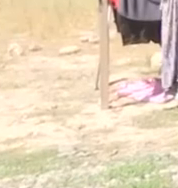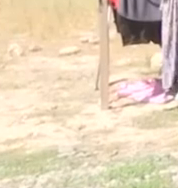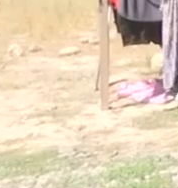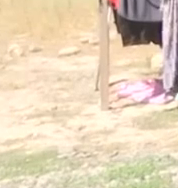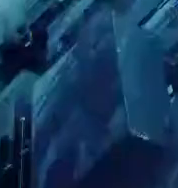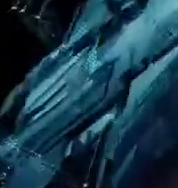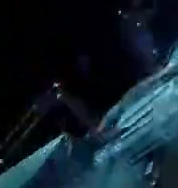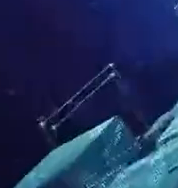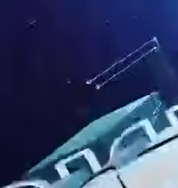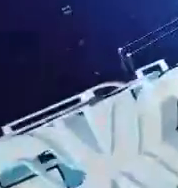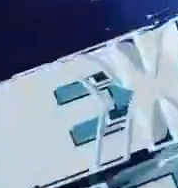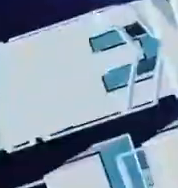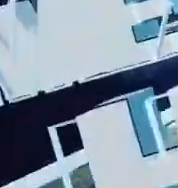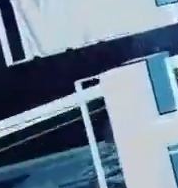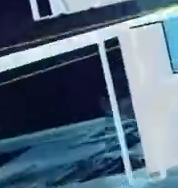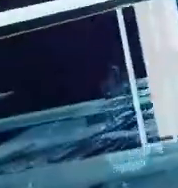ЖИЦУ.